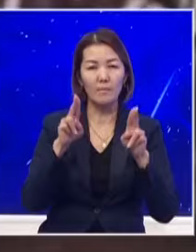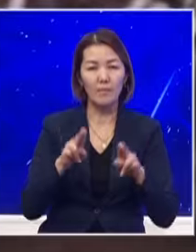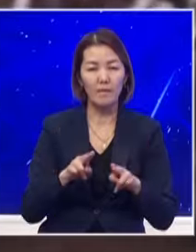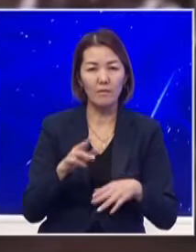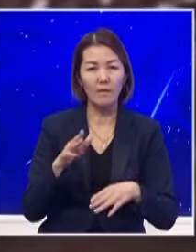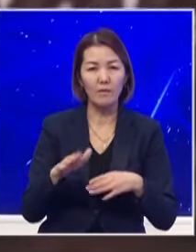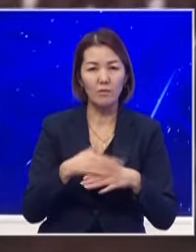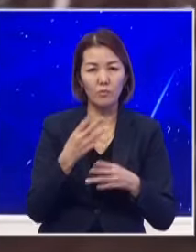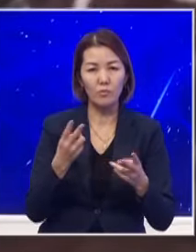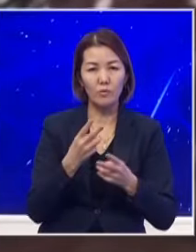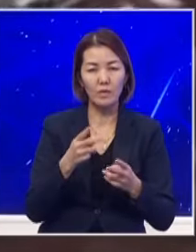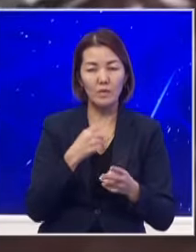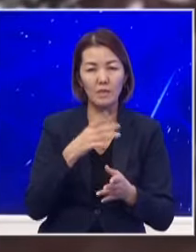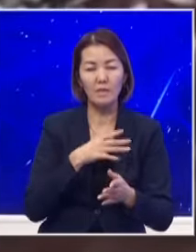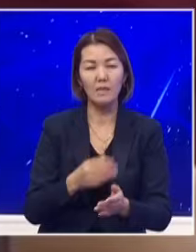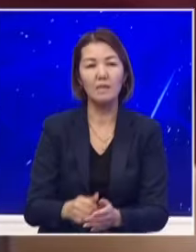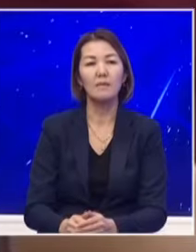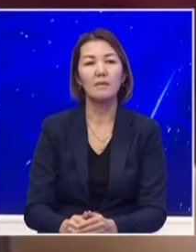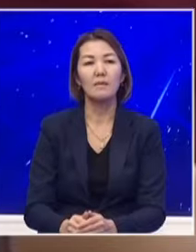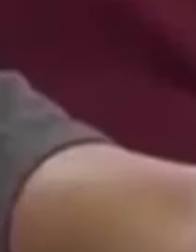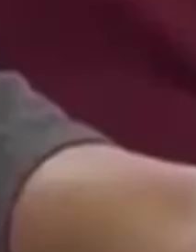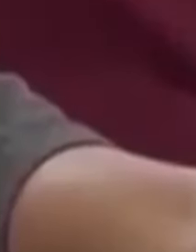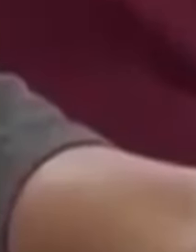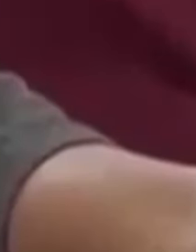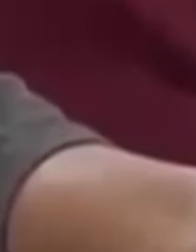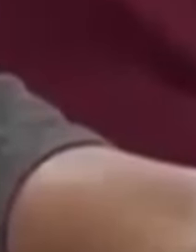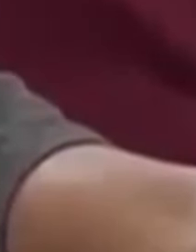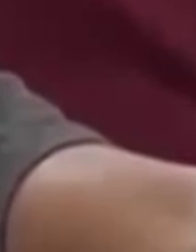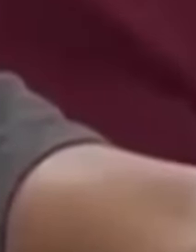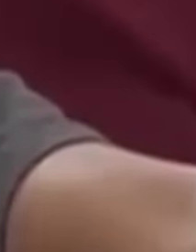айтады. Топтаманы ғалымдар ақпараттары негізінде